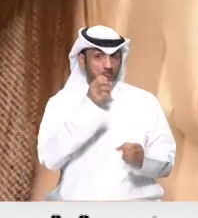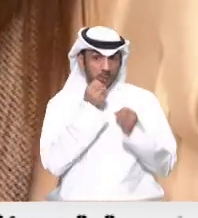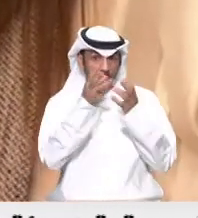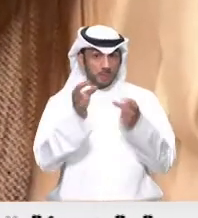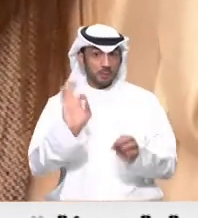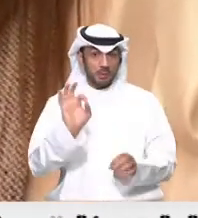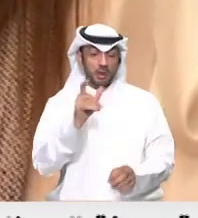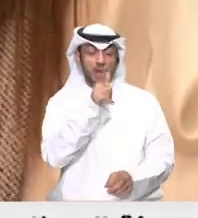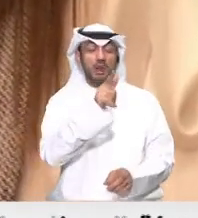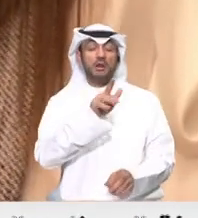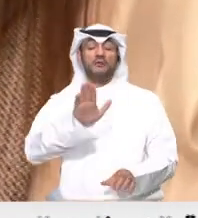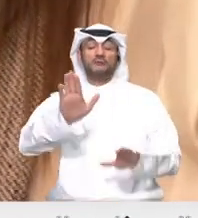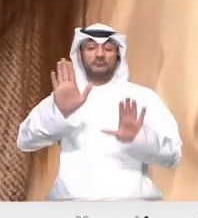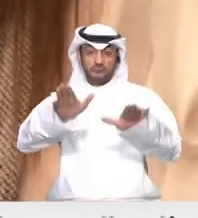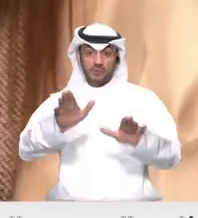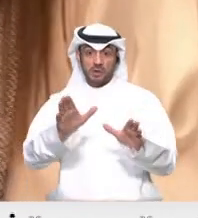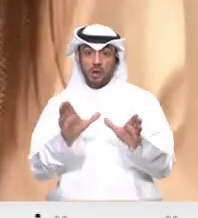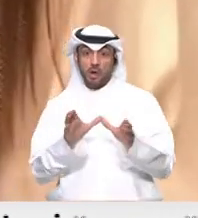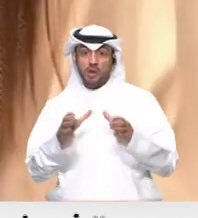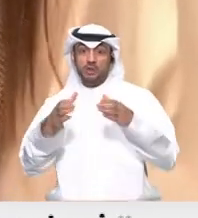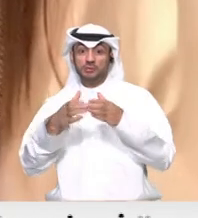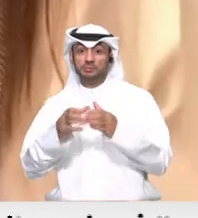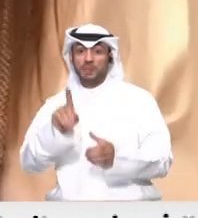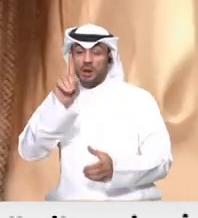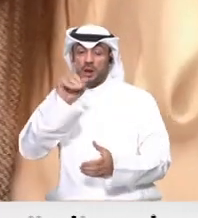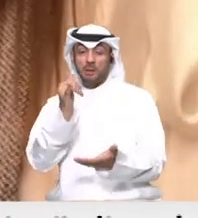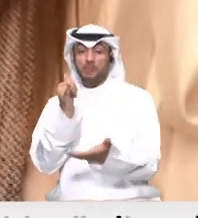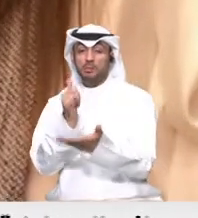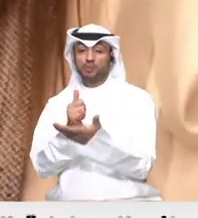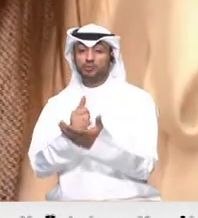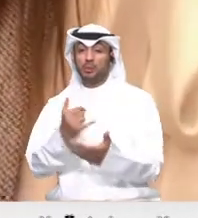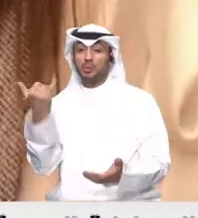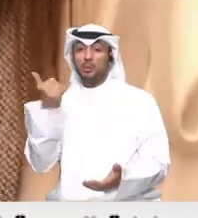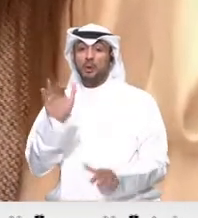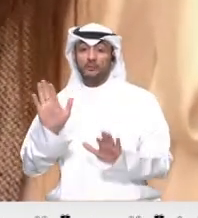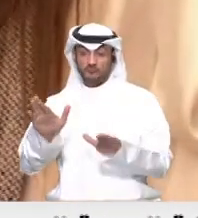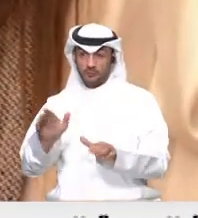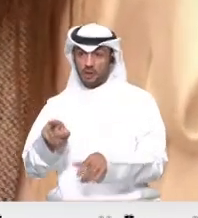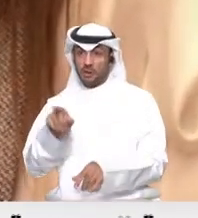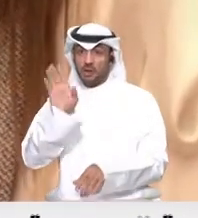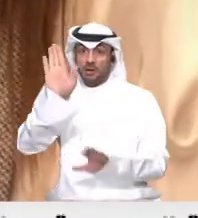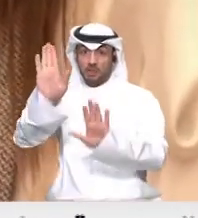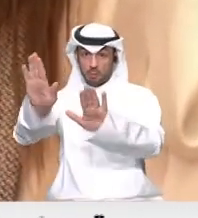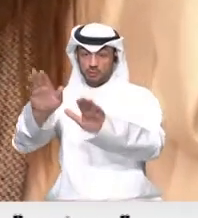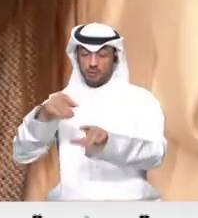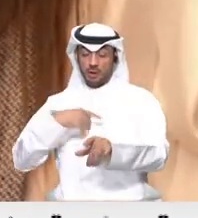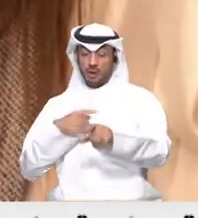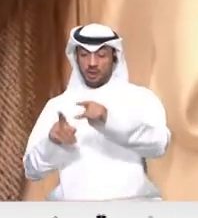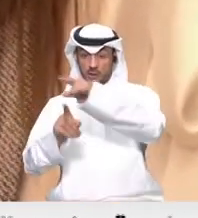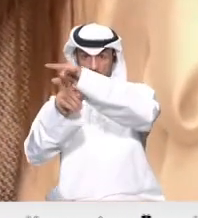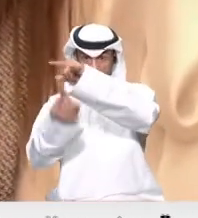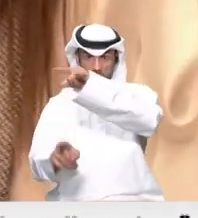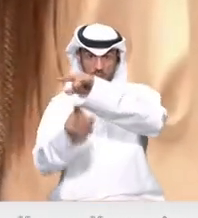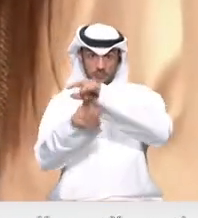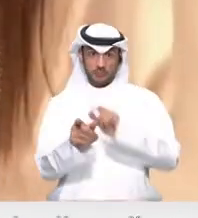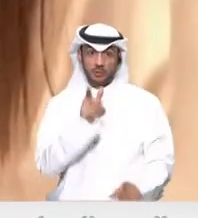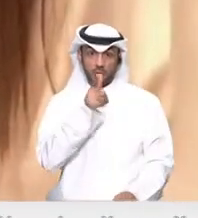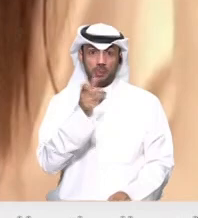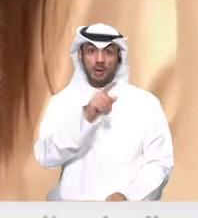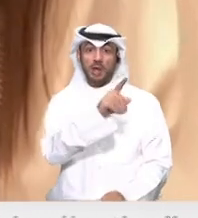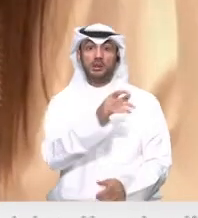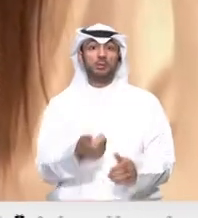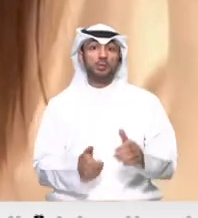هناك شخصية من حزب الله مهمة تم استهدافها. أما المعلومات تتحدث عن استهداف قائد